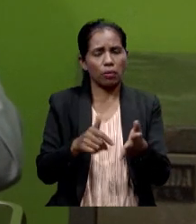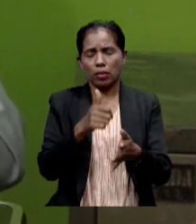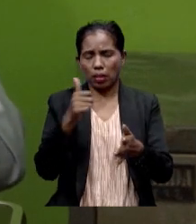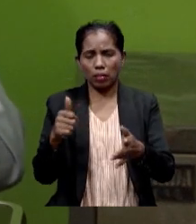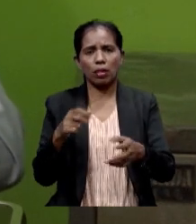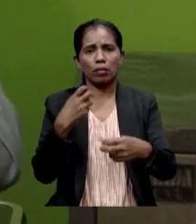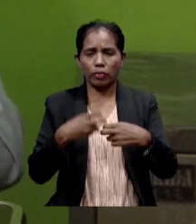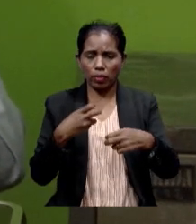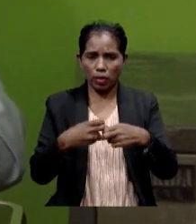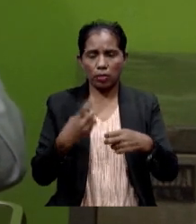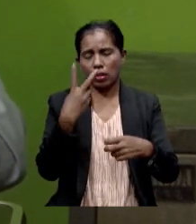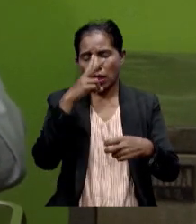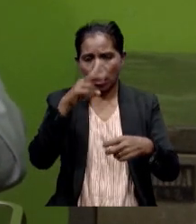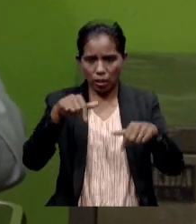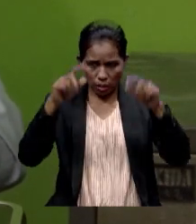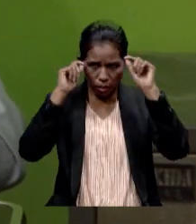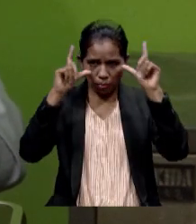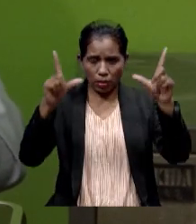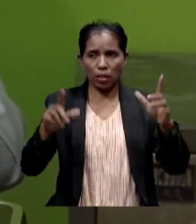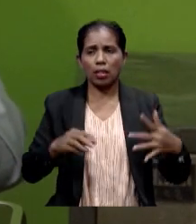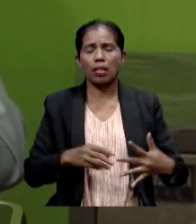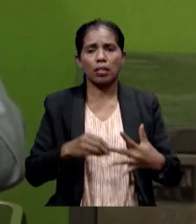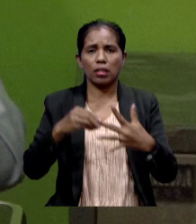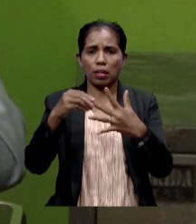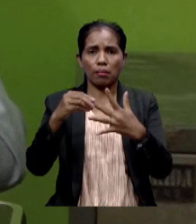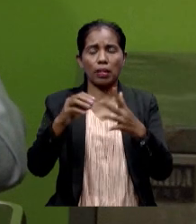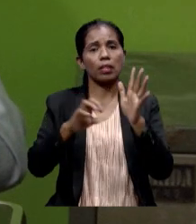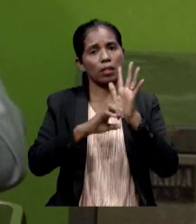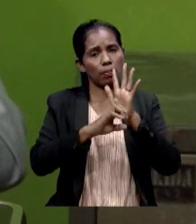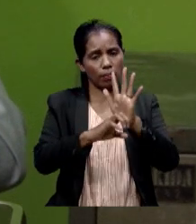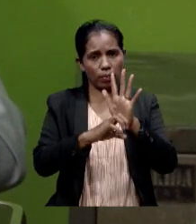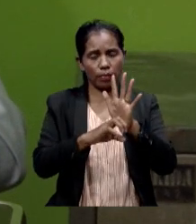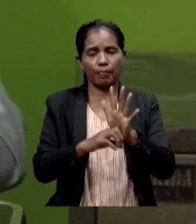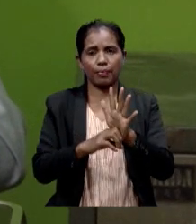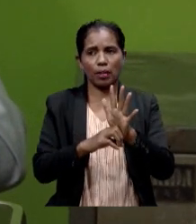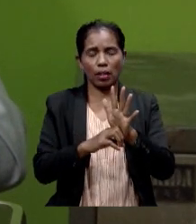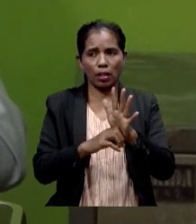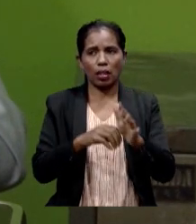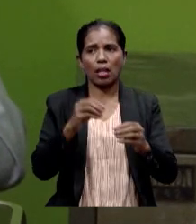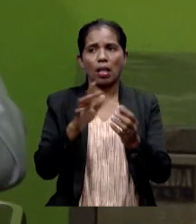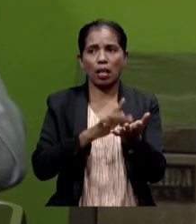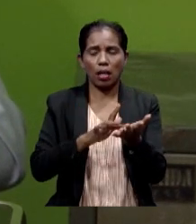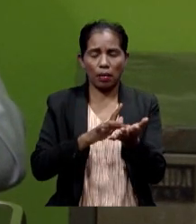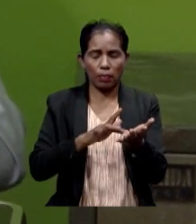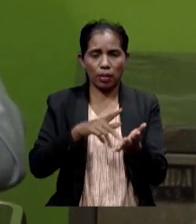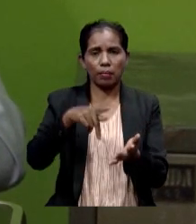merkadu iha timor por exemplo item sira ba iha iha kategori narkotik ho